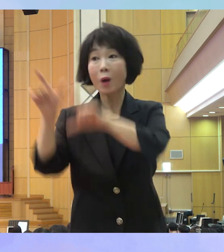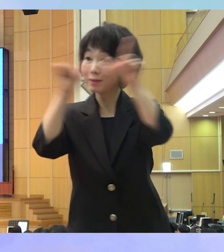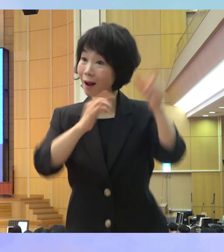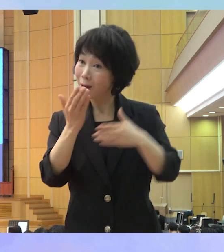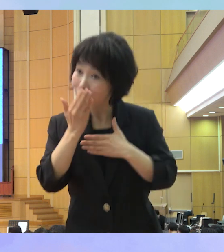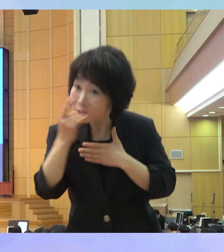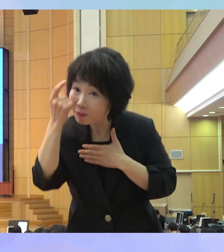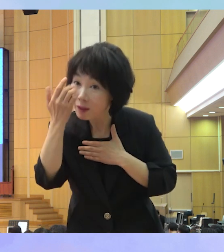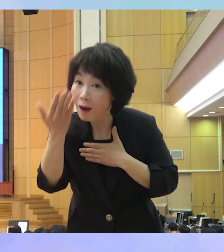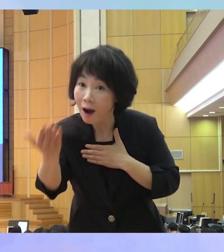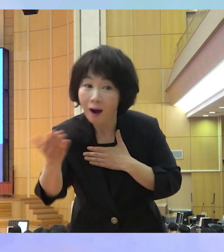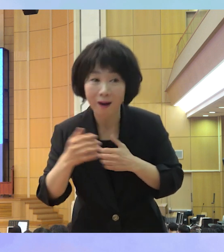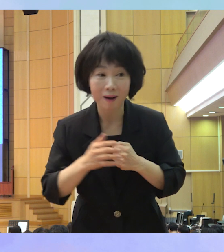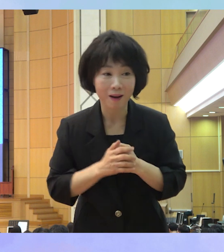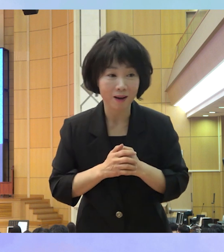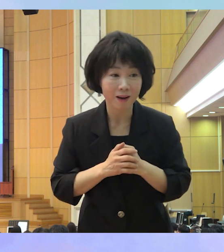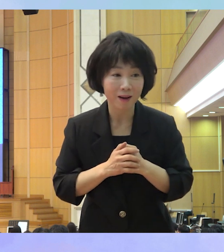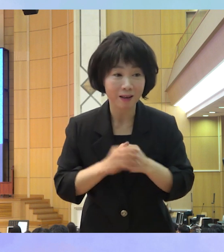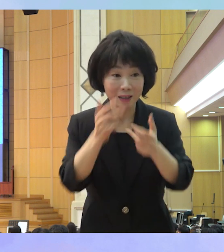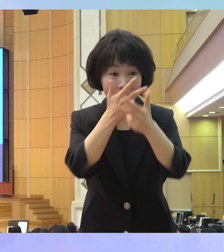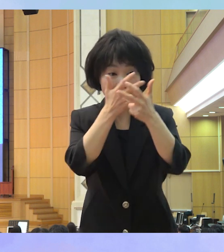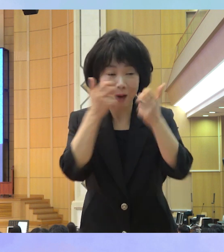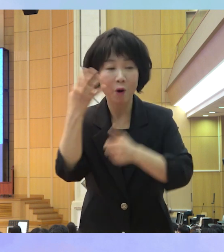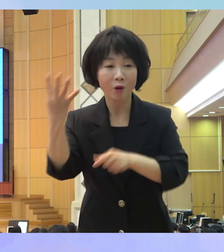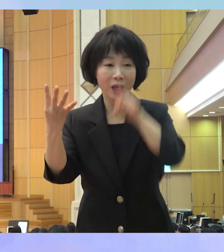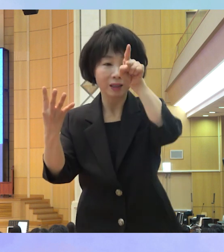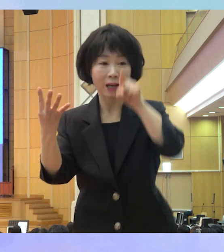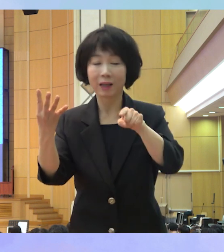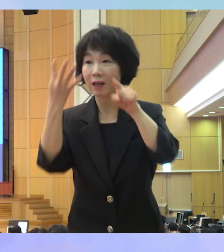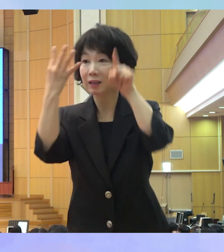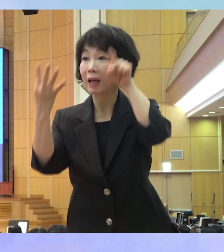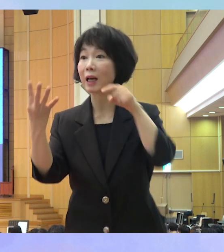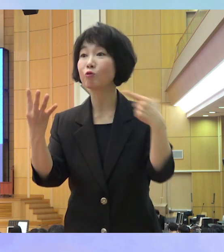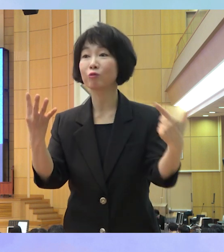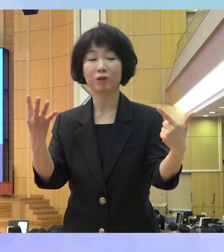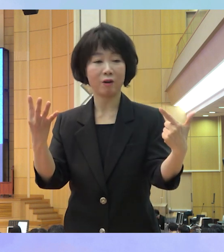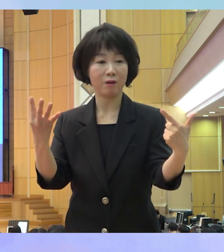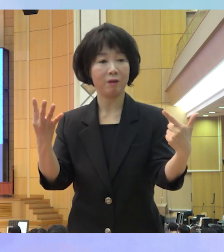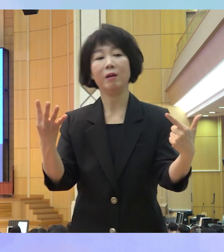있습니까? 잠언서 4장이에요. 잠언서 4장